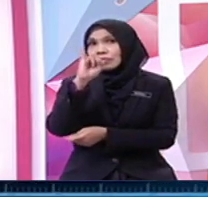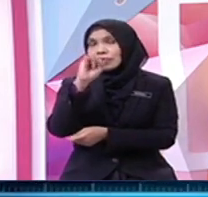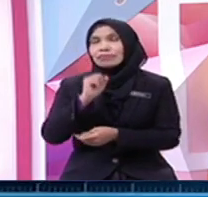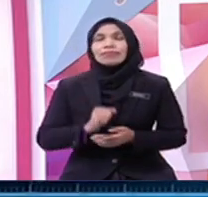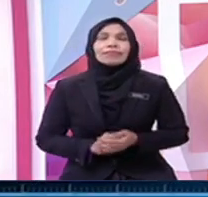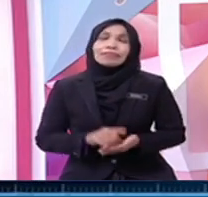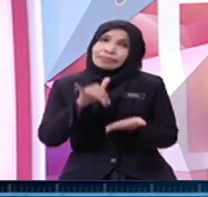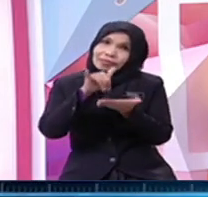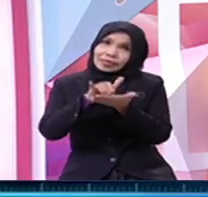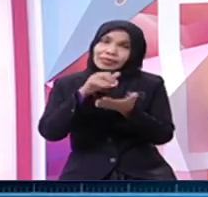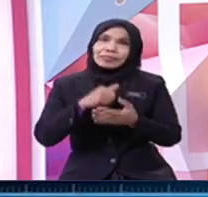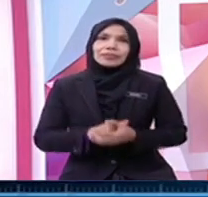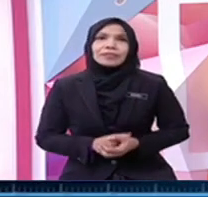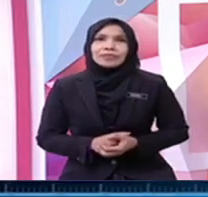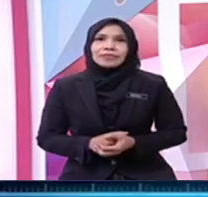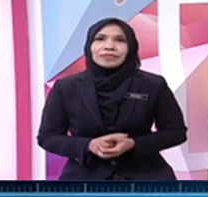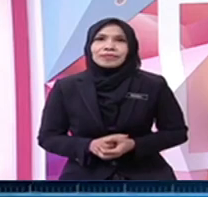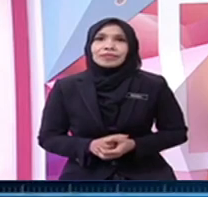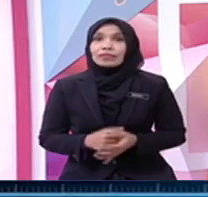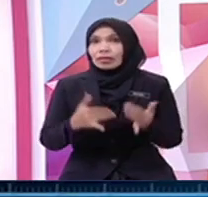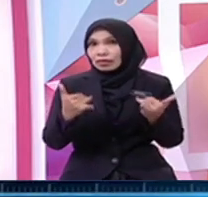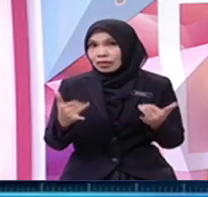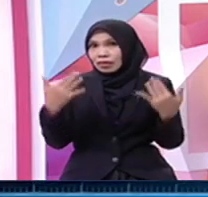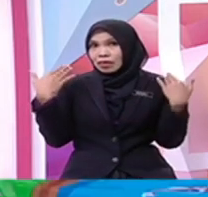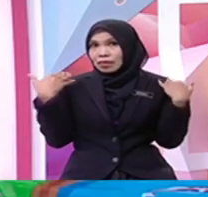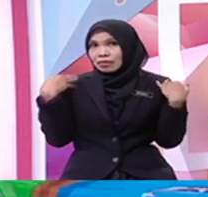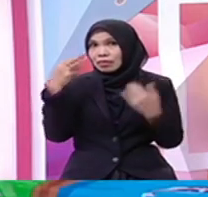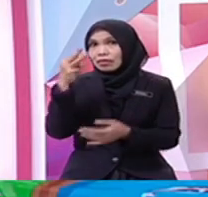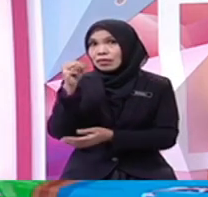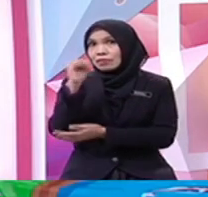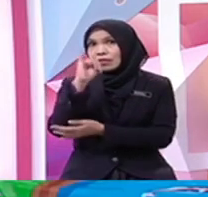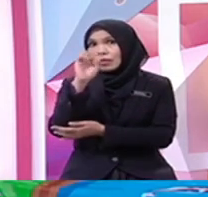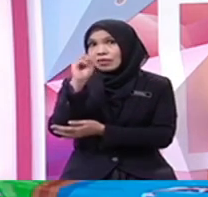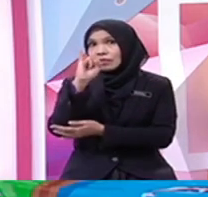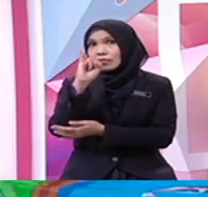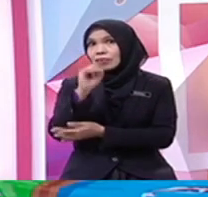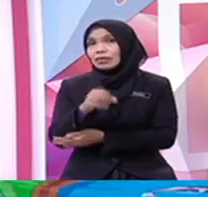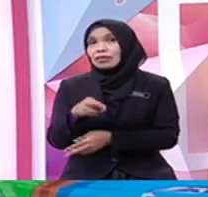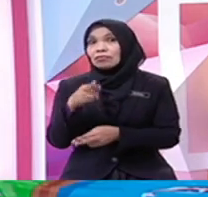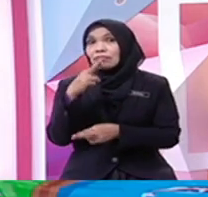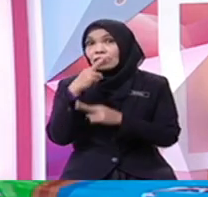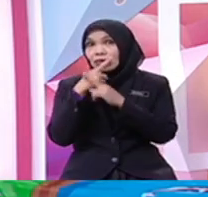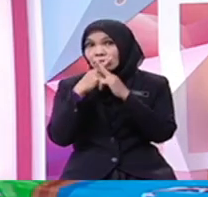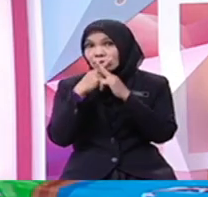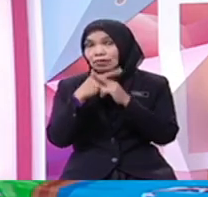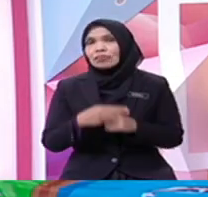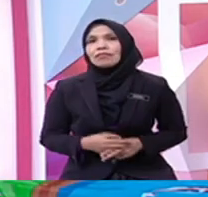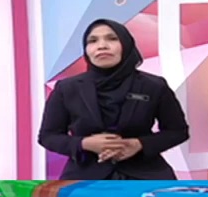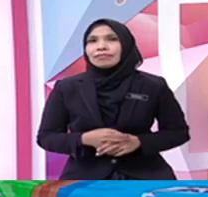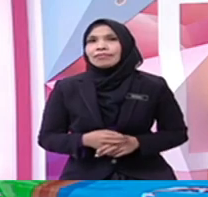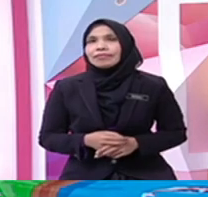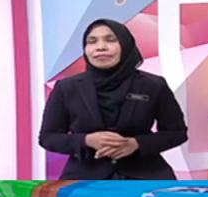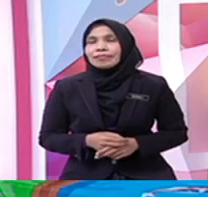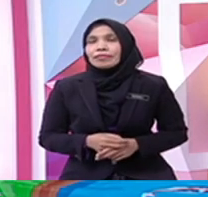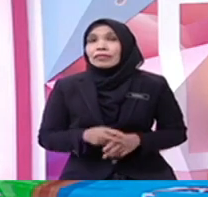Hai Cikgu kunci dari satu inspiration gemisi rasio daripada profesi X5 nyuci minta gitu carikan